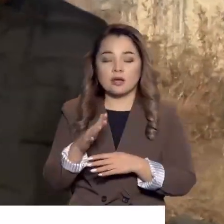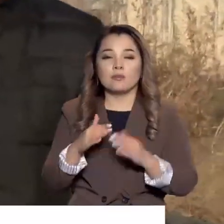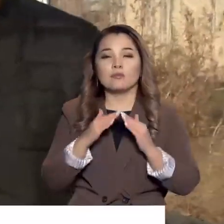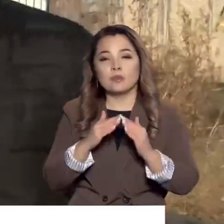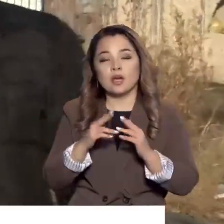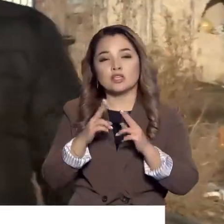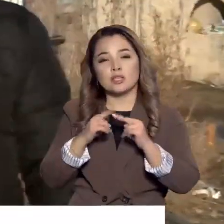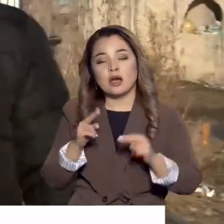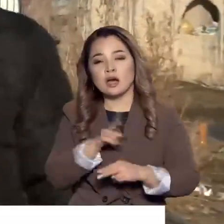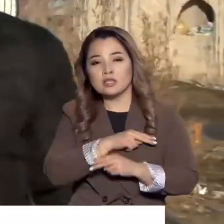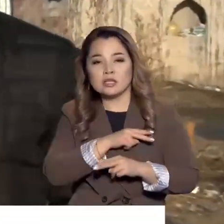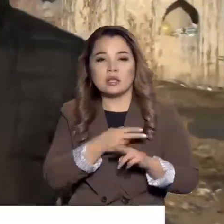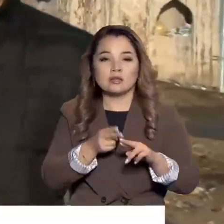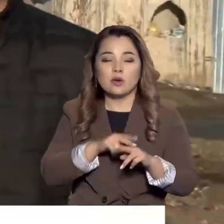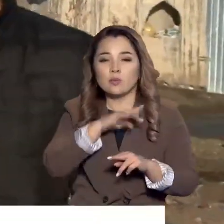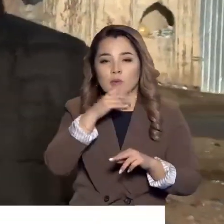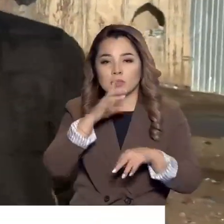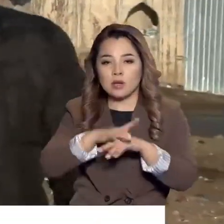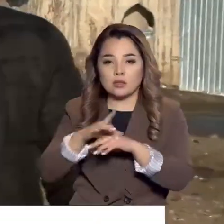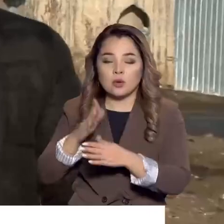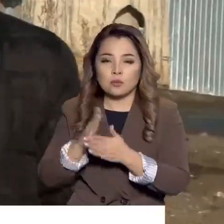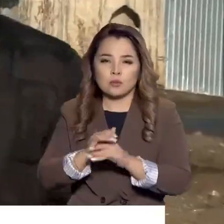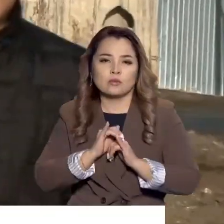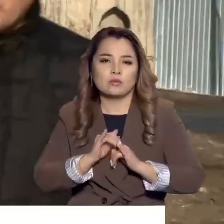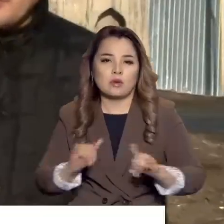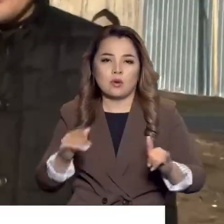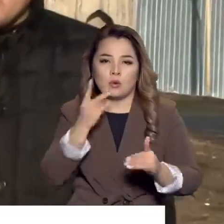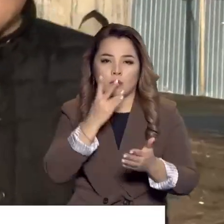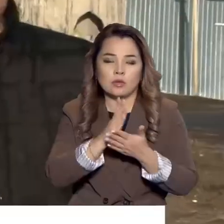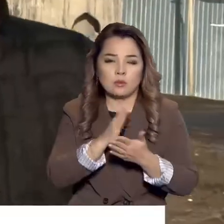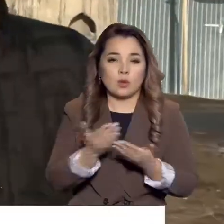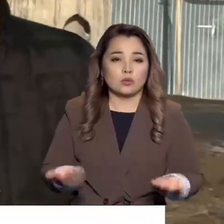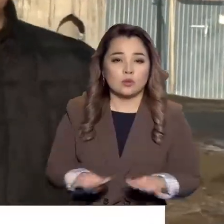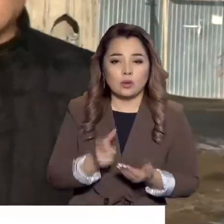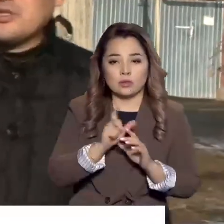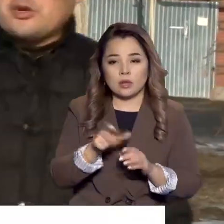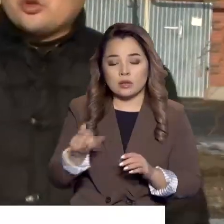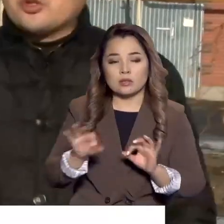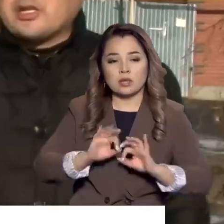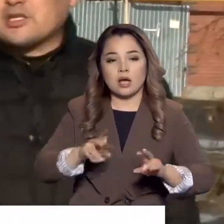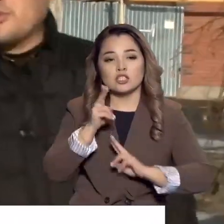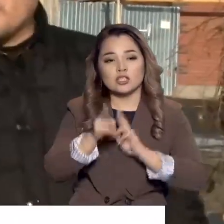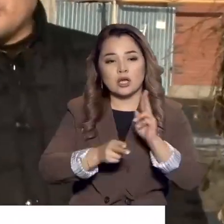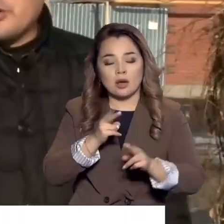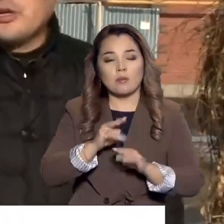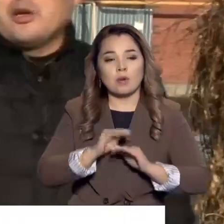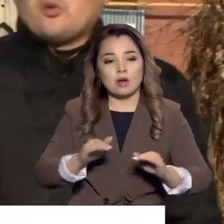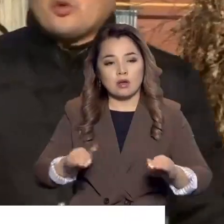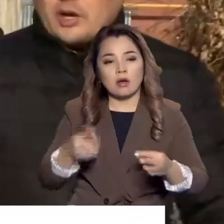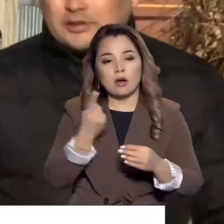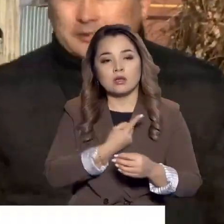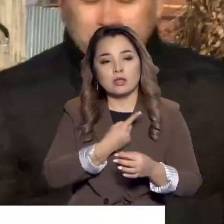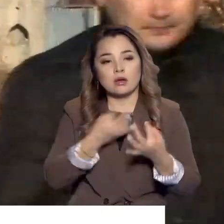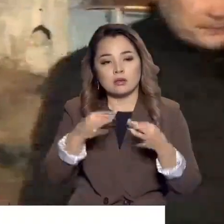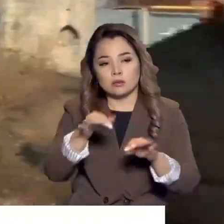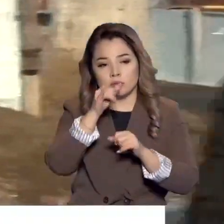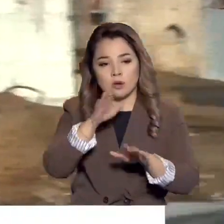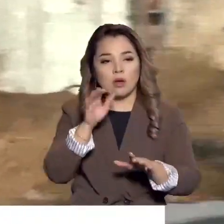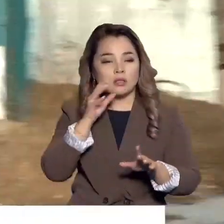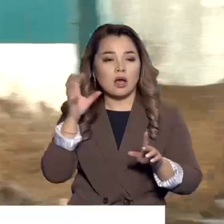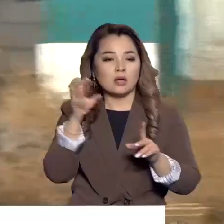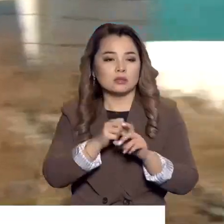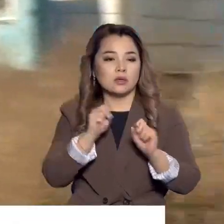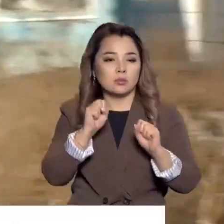кездестіруге болады. Тұрғындар олардың биыл әсіресе тым көбейіп кеткенін айтып отыр. Сондықтан балаларын үйден жалғыз жіберуге қорқады.